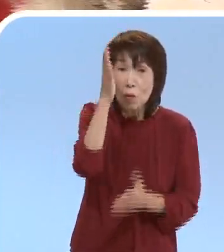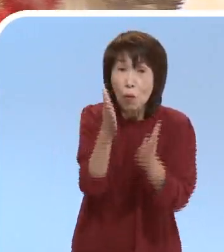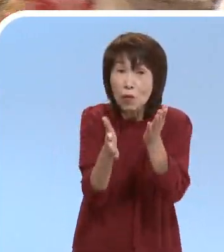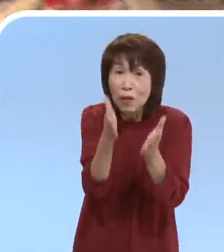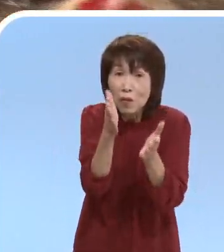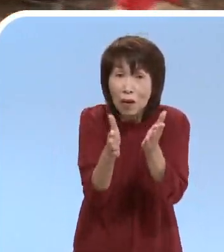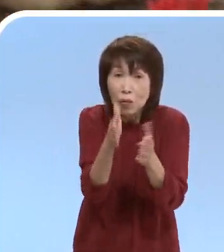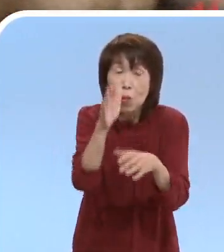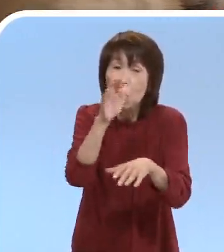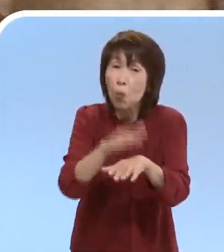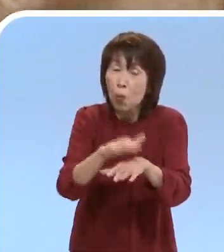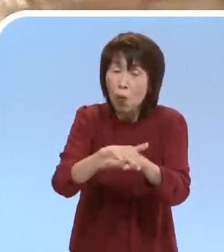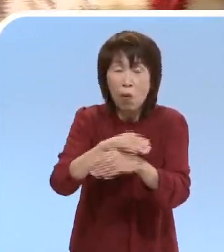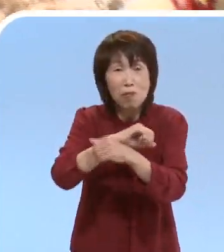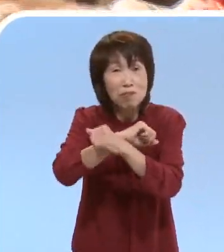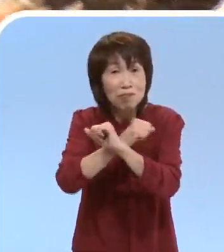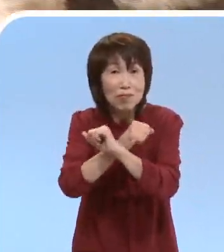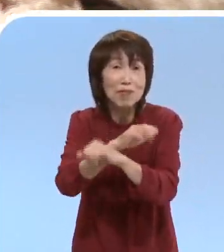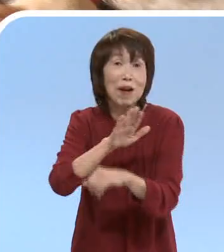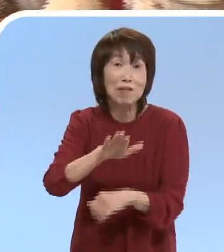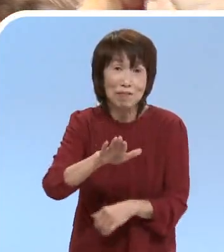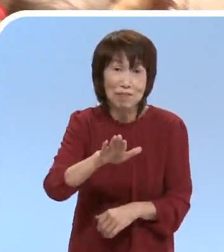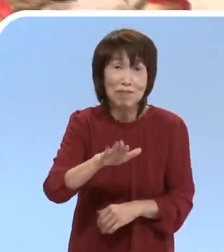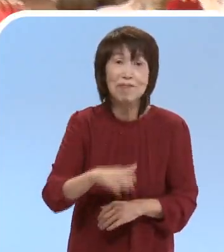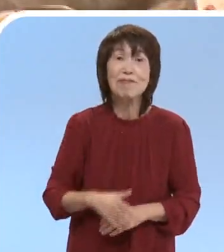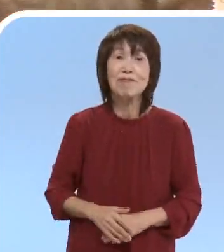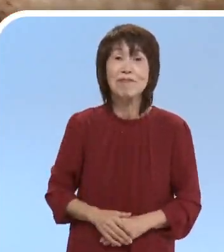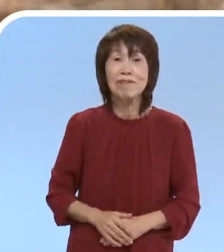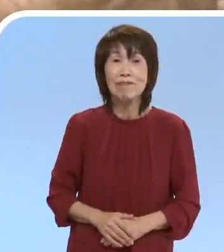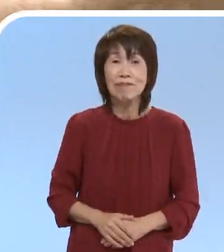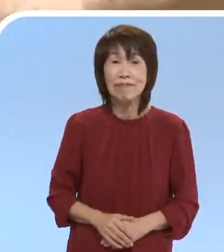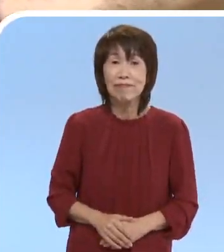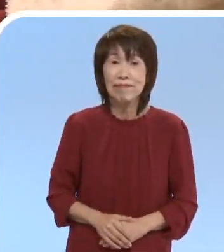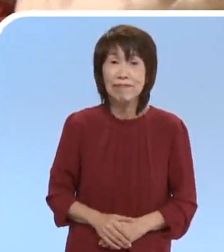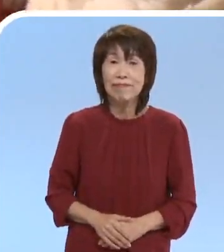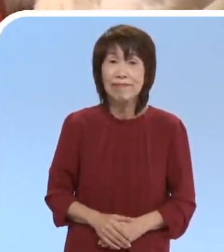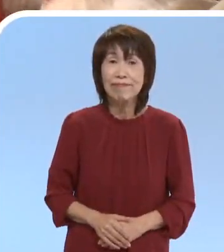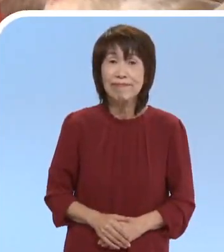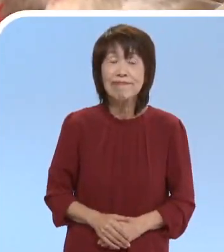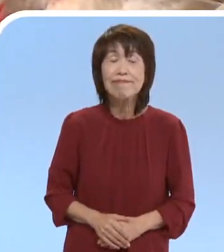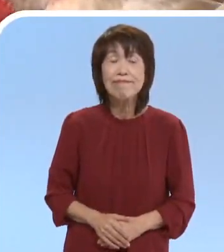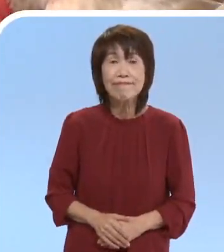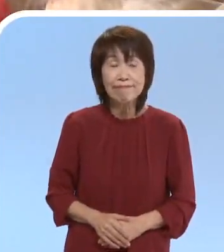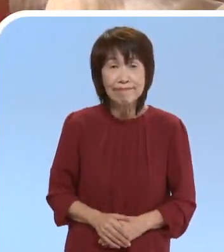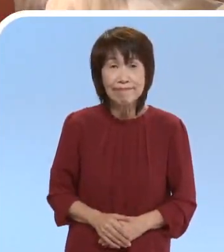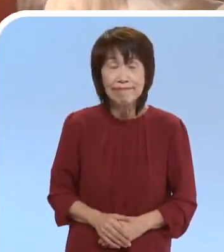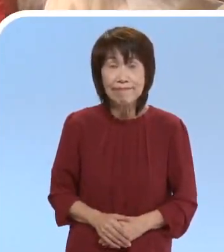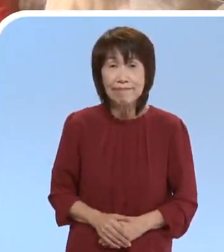さらに、バンス100日鶏は育てる環境にもこだわっています。